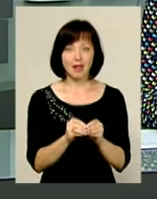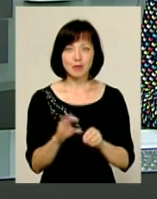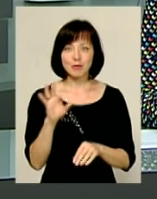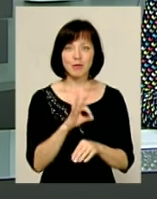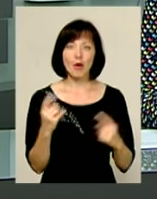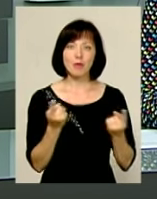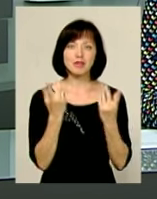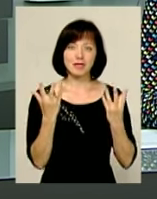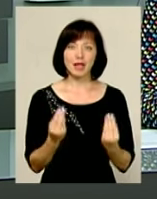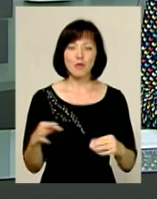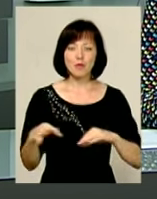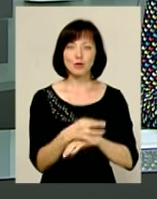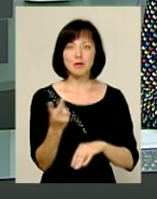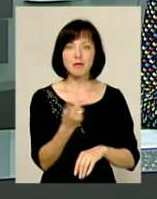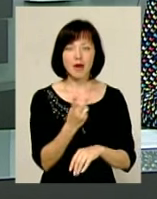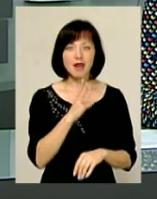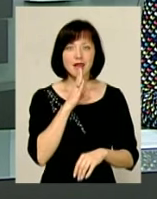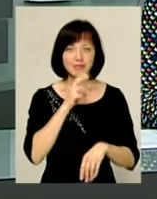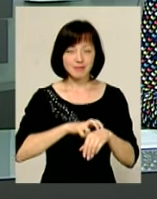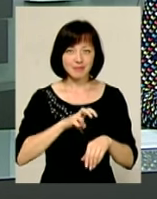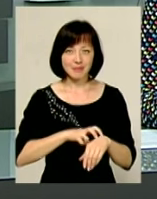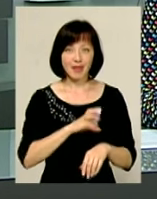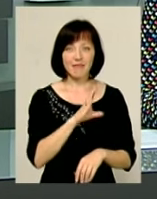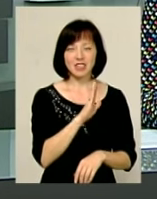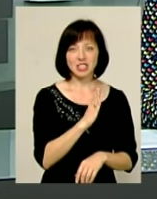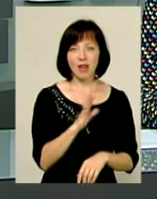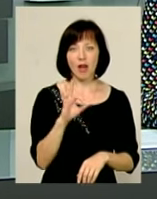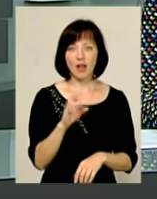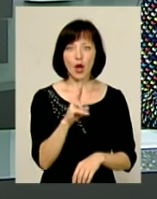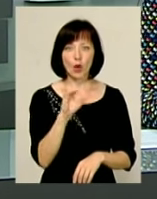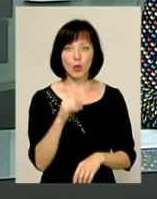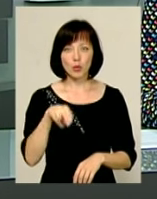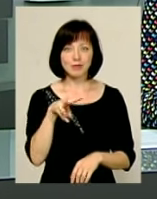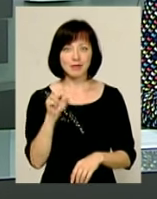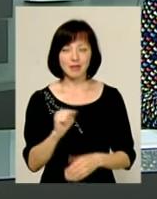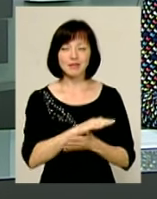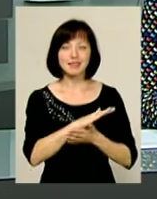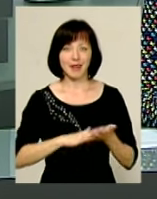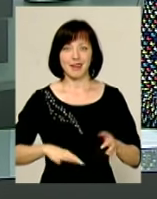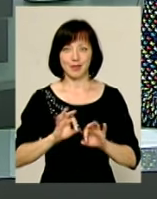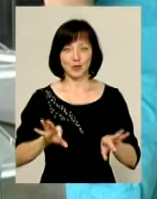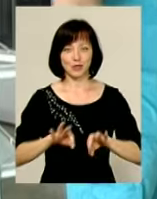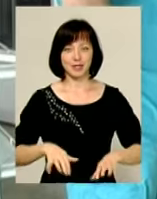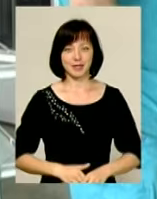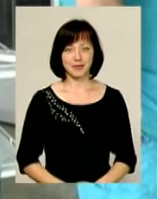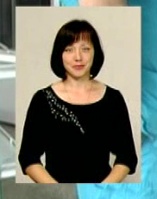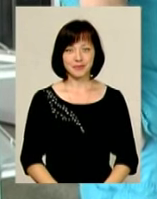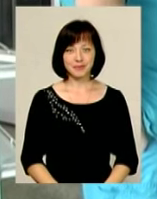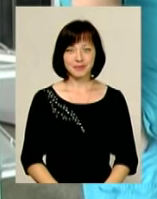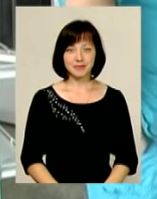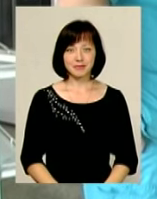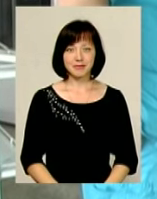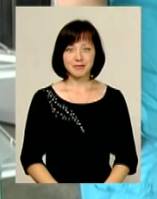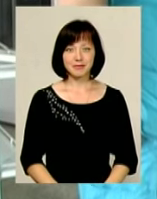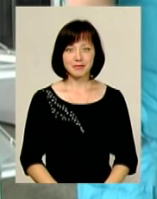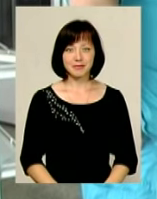будні подружньої пари акушерів-гінекологів В'ячеслава та Олесі Кудлів далі у сюжеті. Ну,